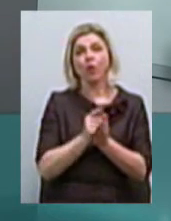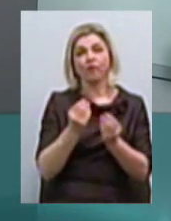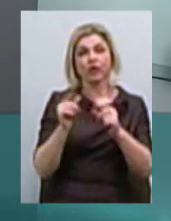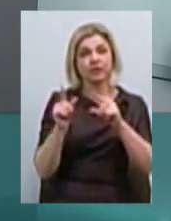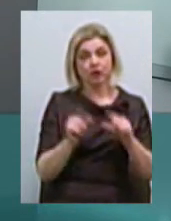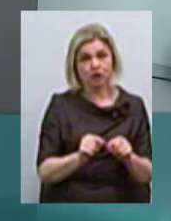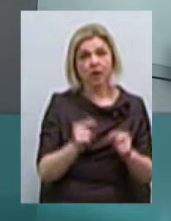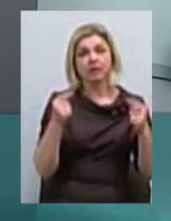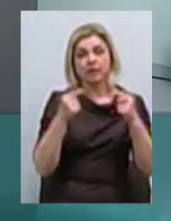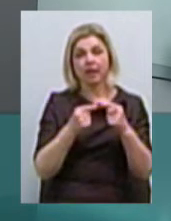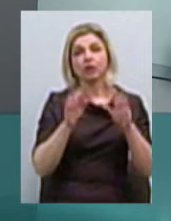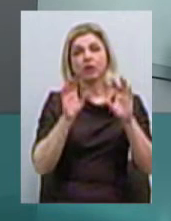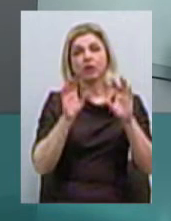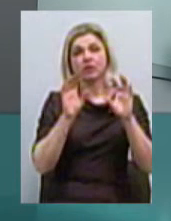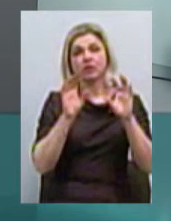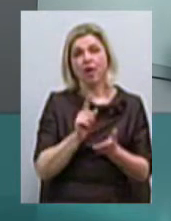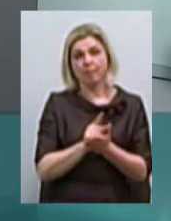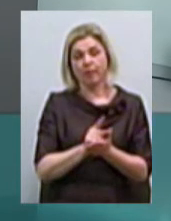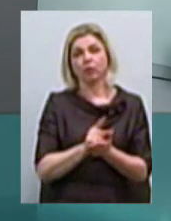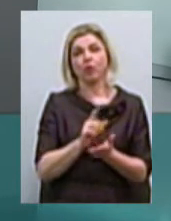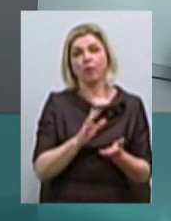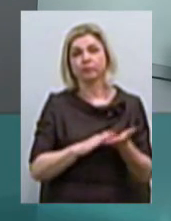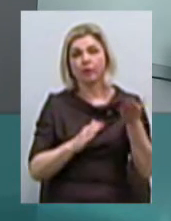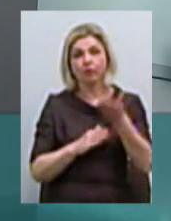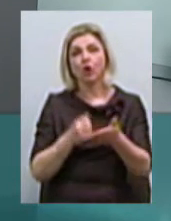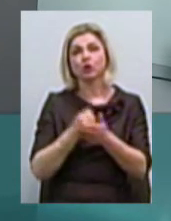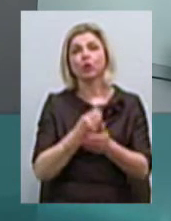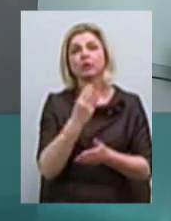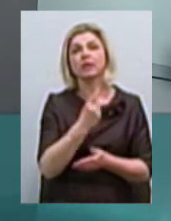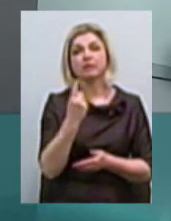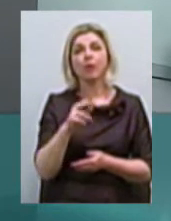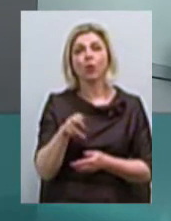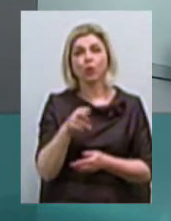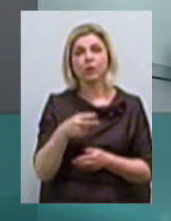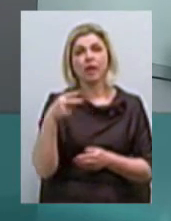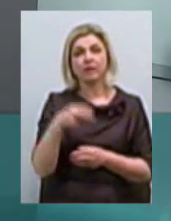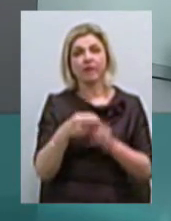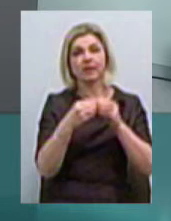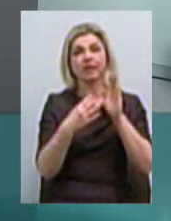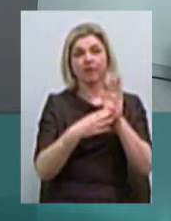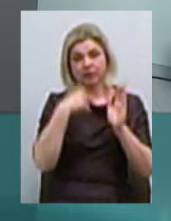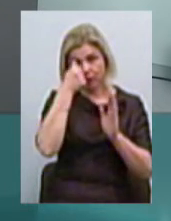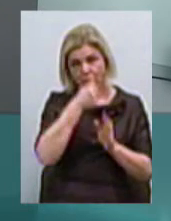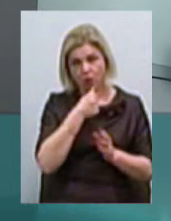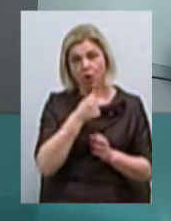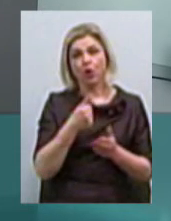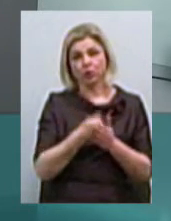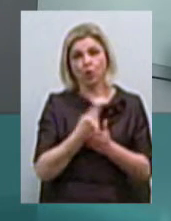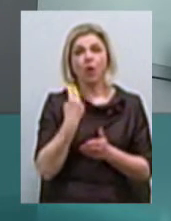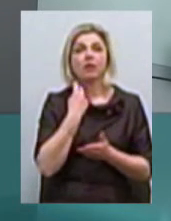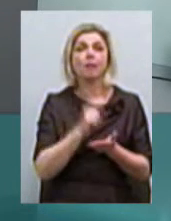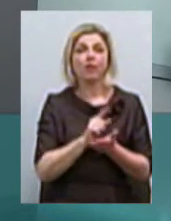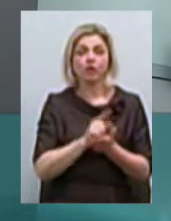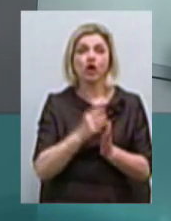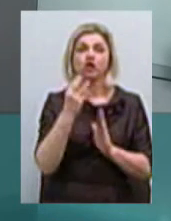згідно законодавства, має право подати її до 31 грудня 2019 року, до податкової інспекції.